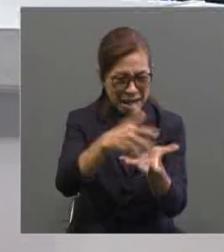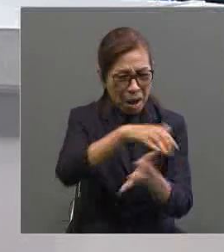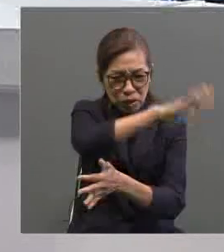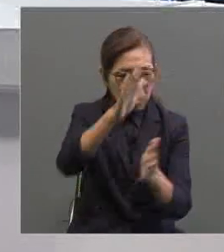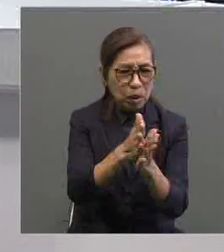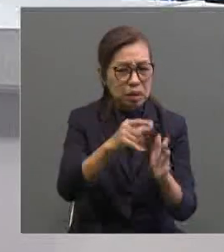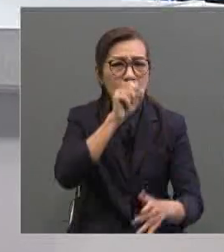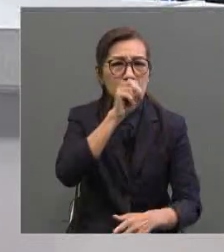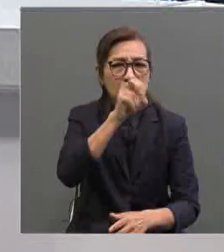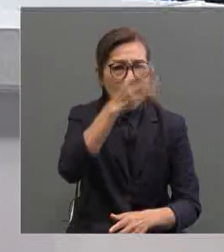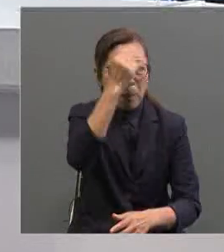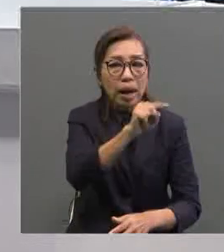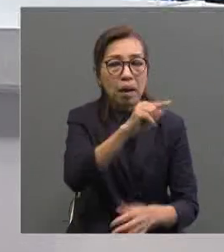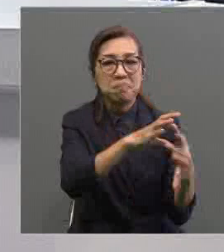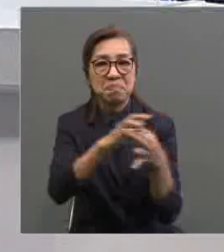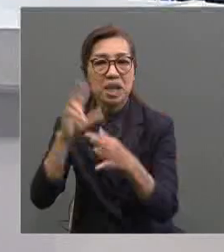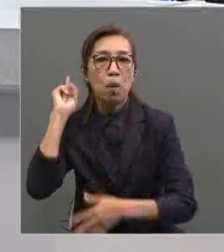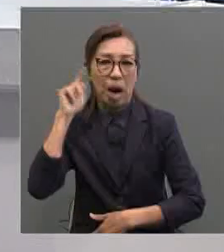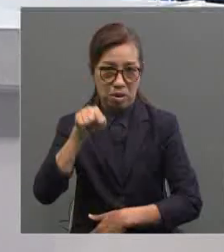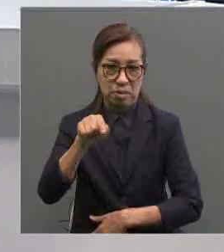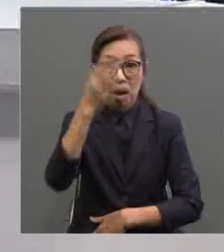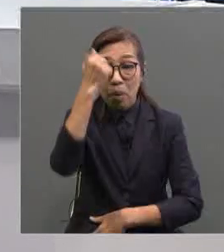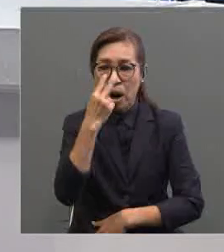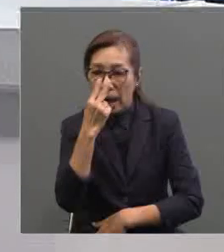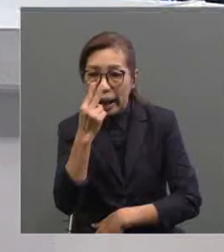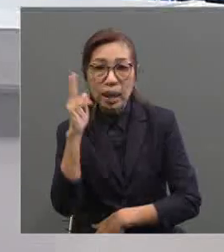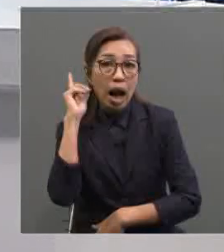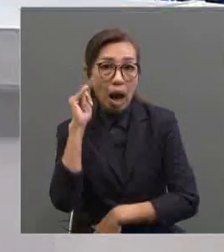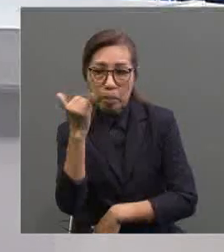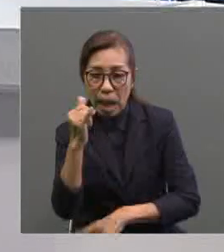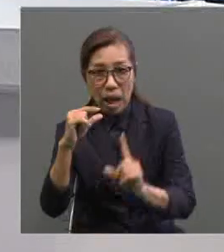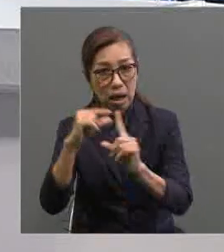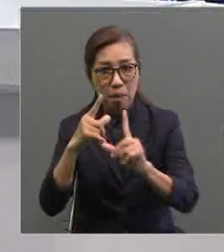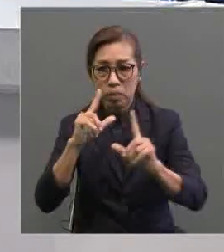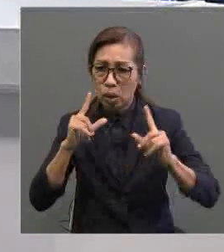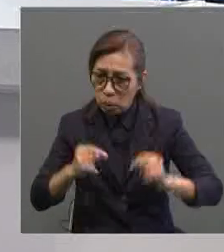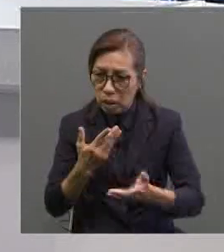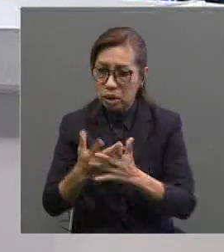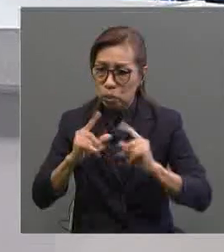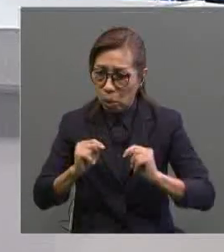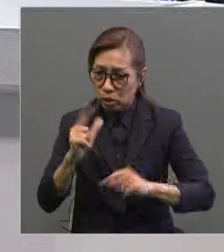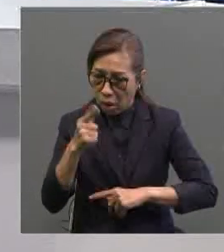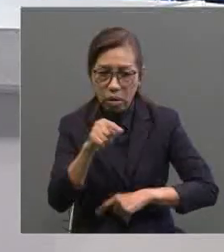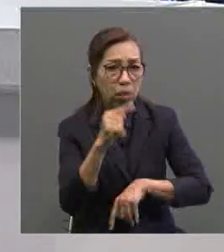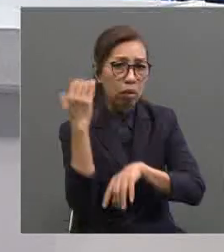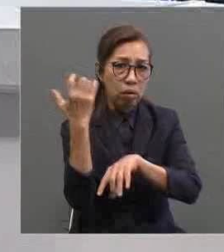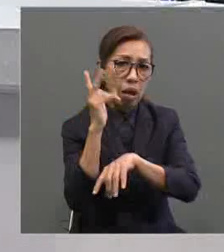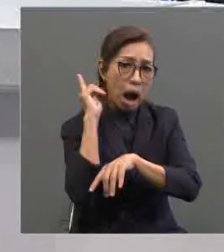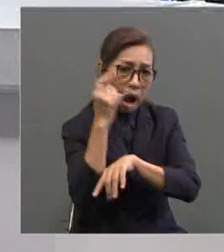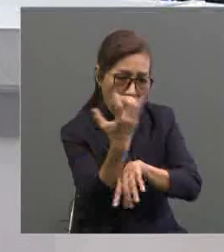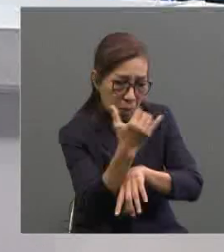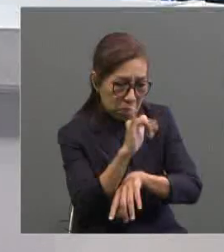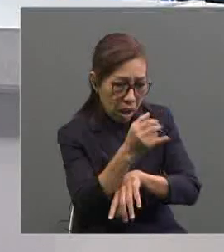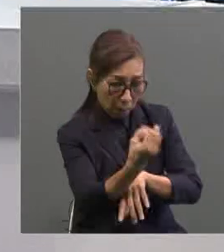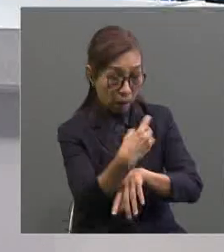คือหลายๆคนคือเอ๊ะบางสื่อเขาก็ใช้ตัวเงินตัวทองบางสื่อเขาก็ใช้คำว่าเลยแต่จริงๆแล้วคือมันเป็นคำสุภาพ